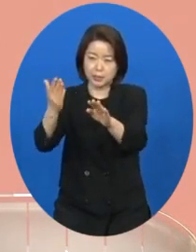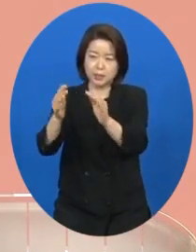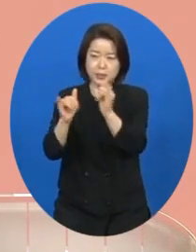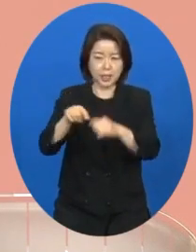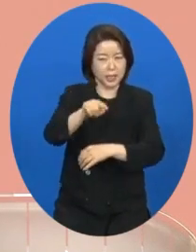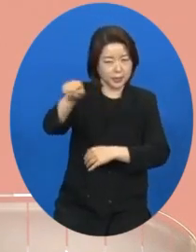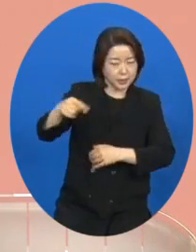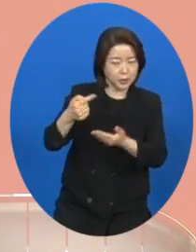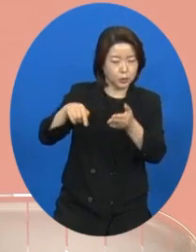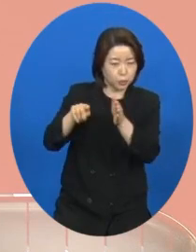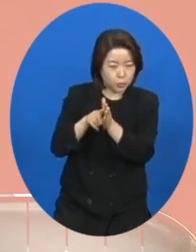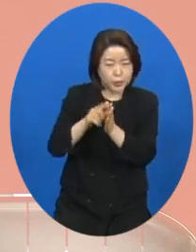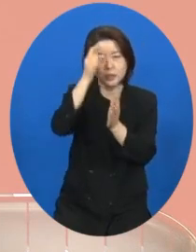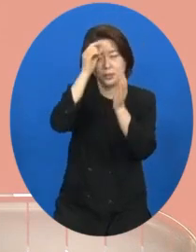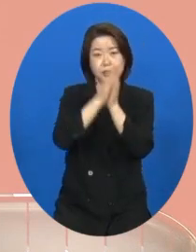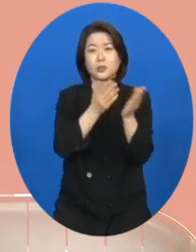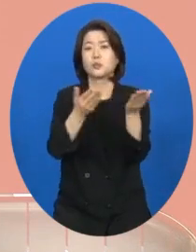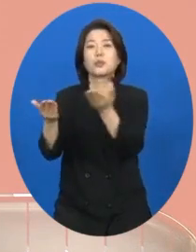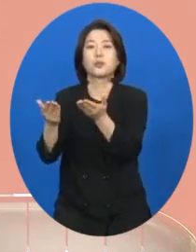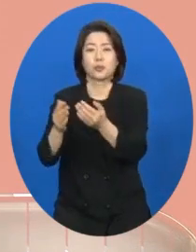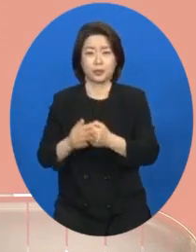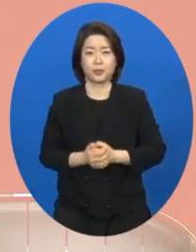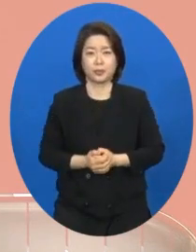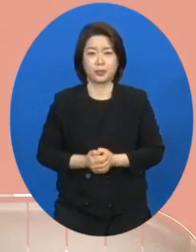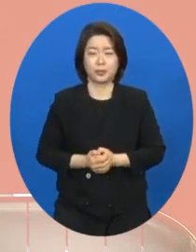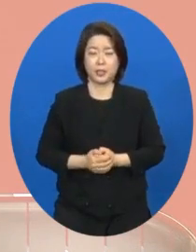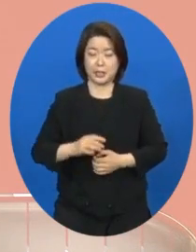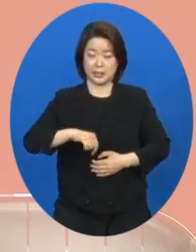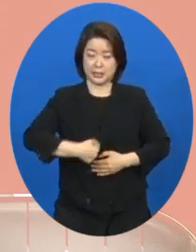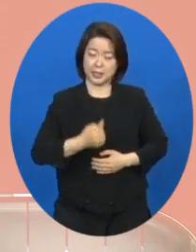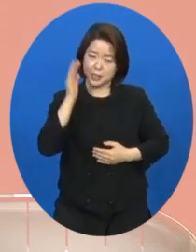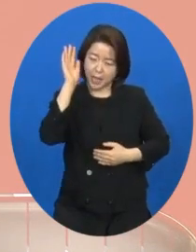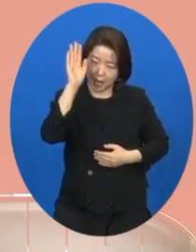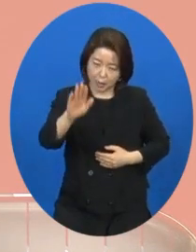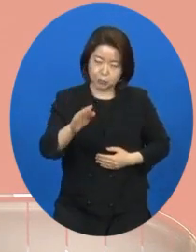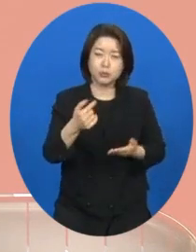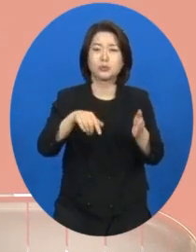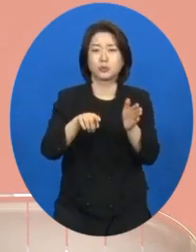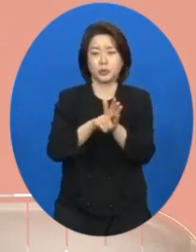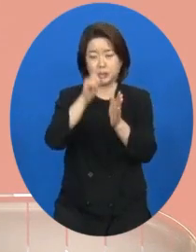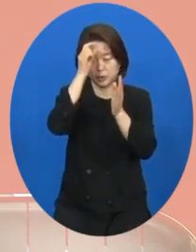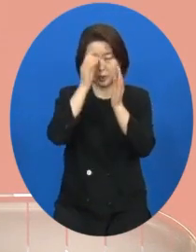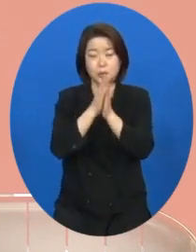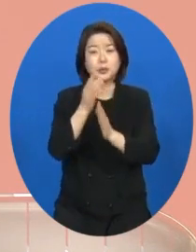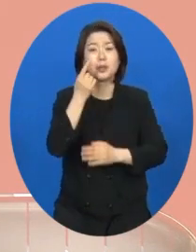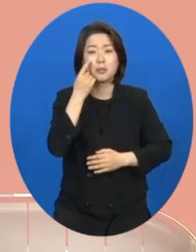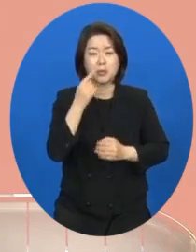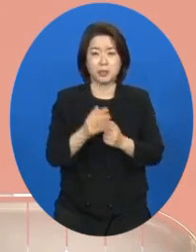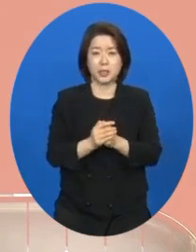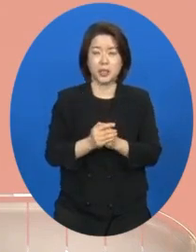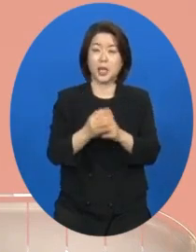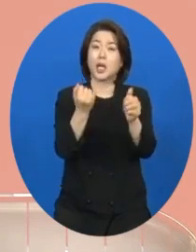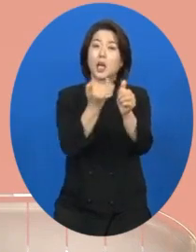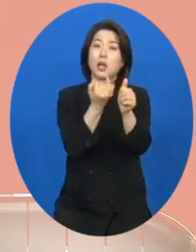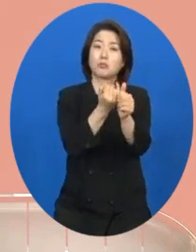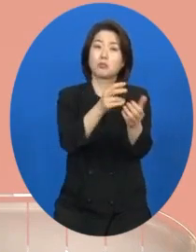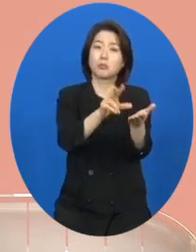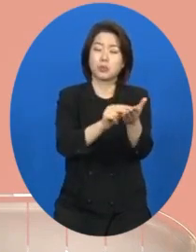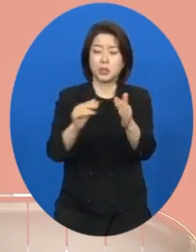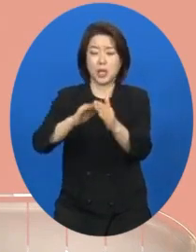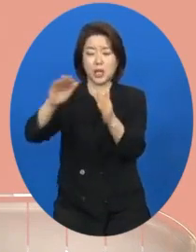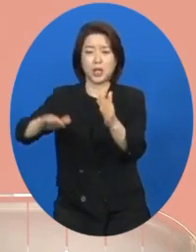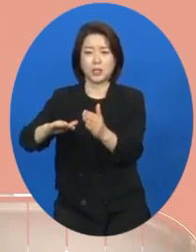위하여 기도해 주세요. 여러분 자신의 앞으로를 위해서도 기도해 주세요. 부부 문제가 가정의